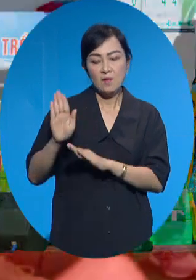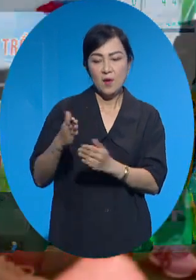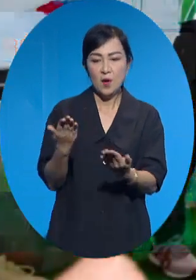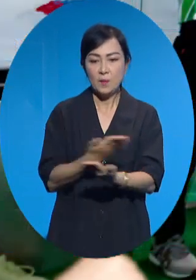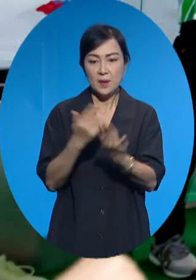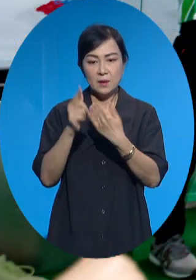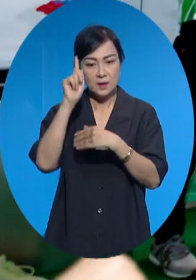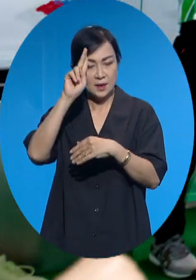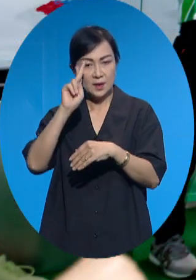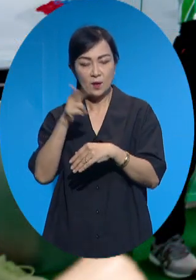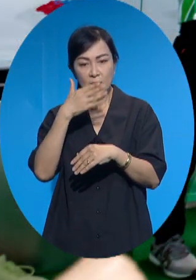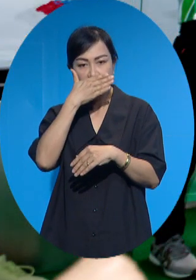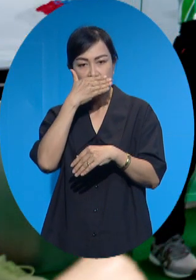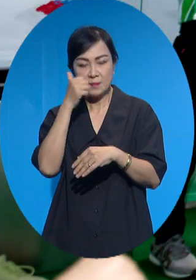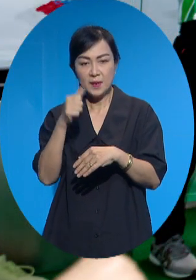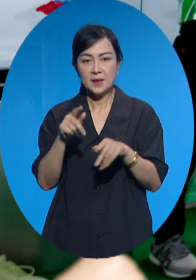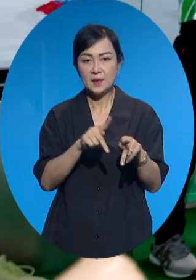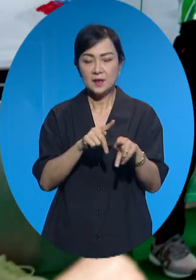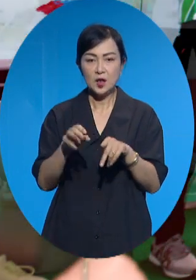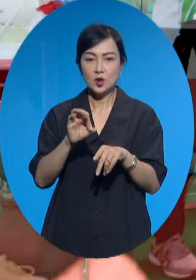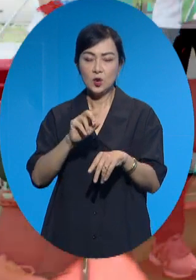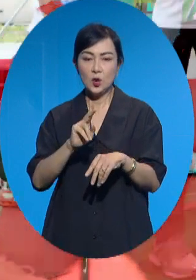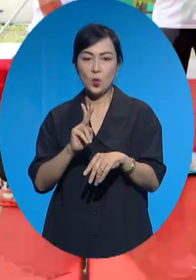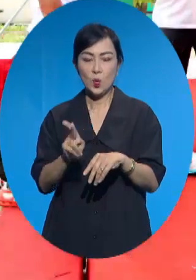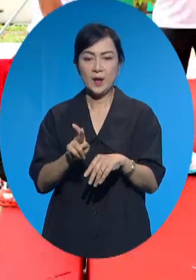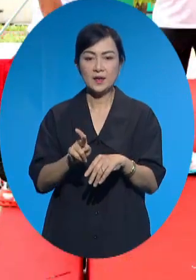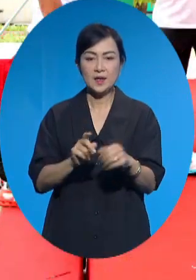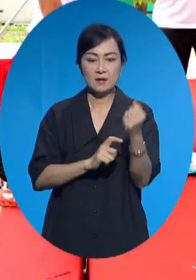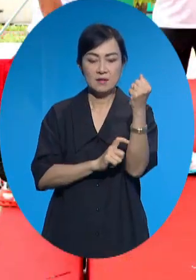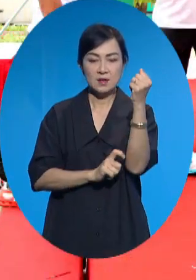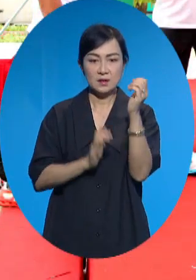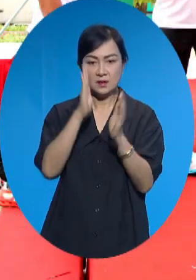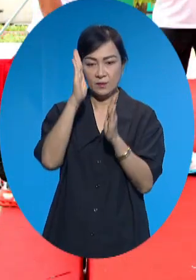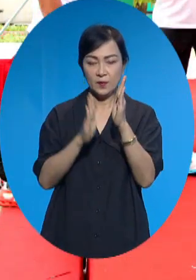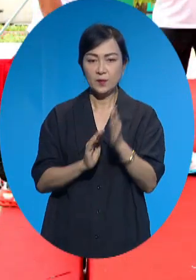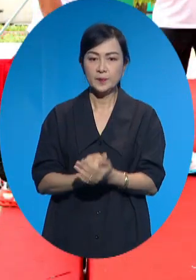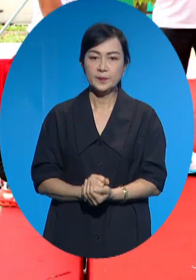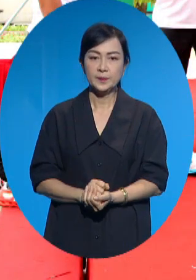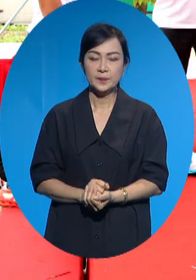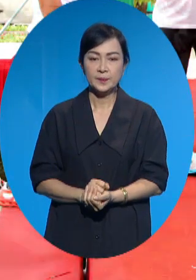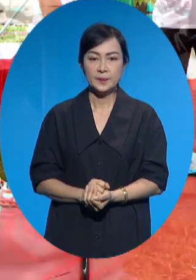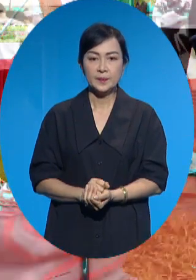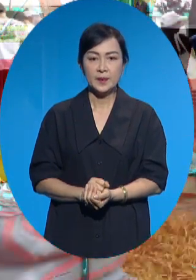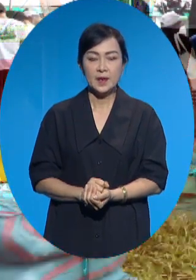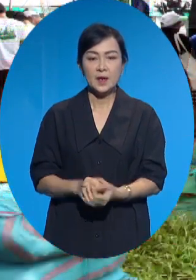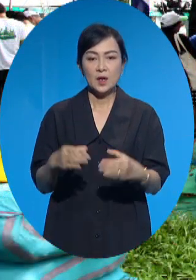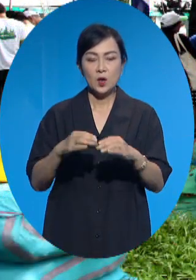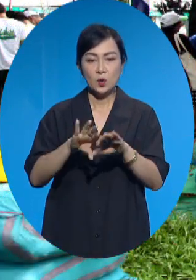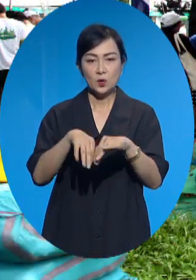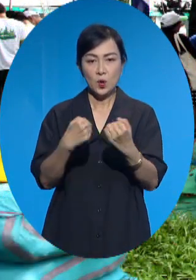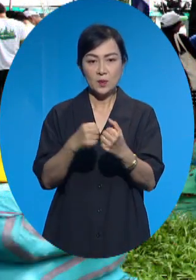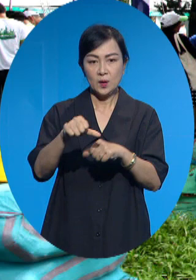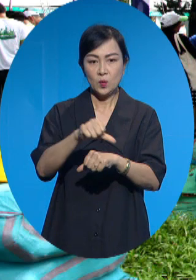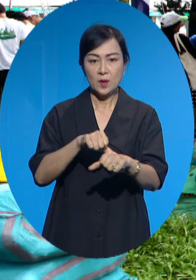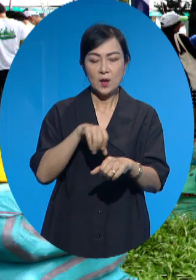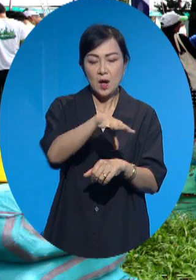biến đổi khí hậu, đặc biệt là các mô hình kinh tế tuần hoàn đối với rác thải nhựa trên địa bàn thành phố. Bên cạnh đó, ngày hội cũng tổ chức hoạt động